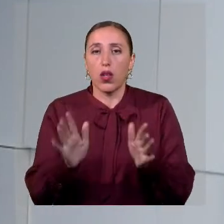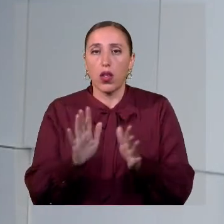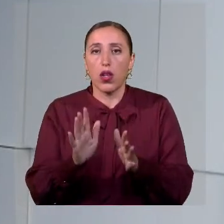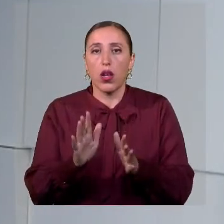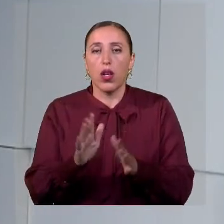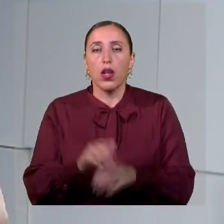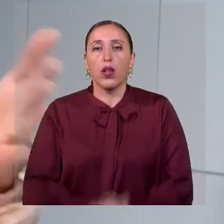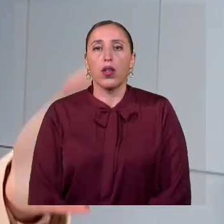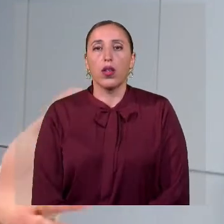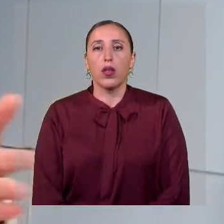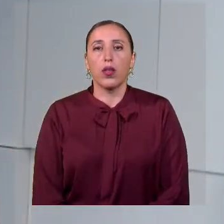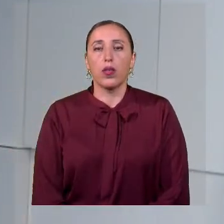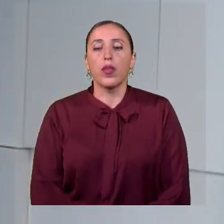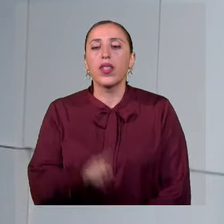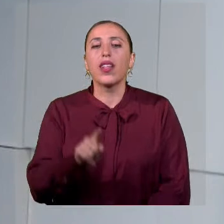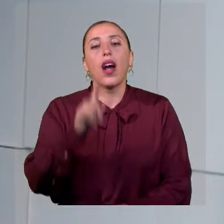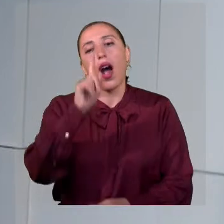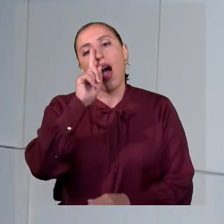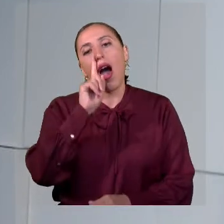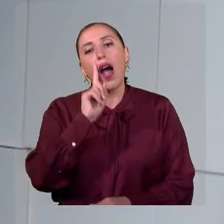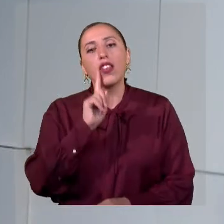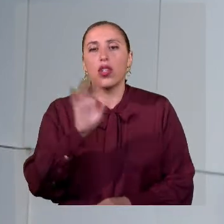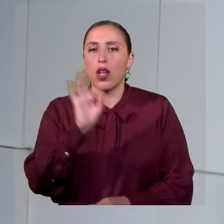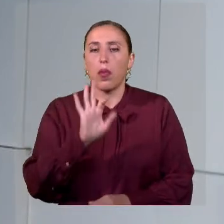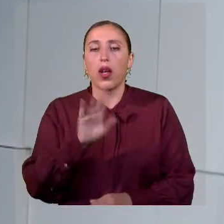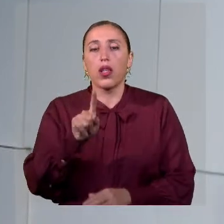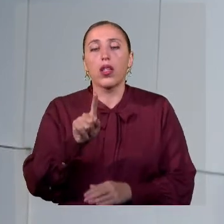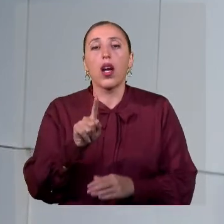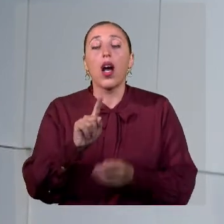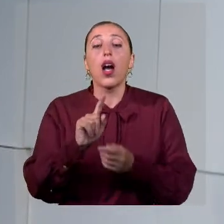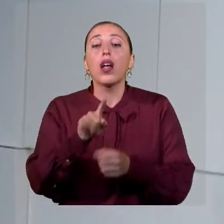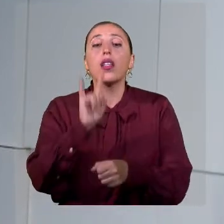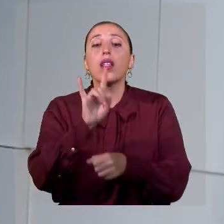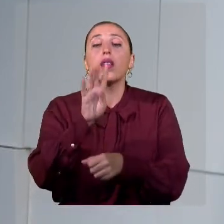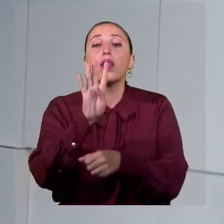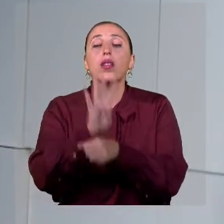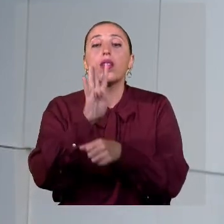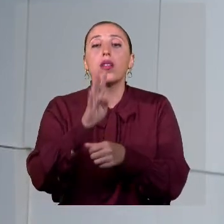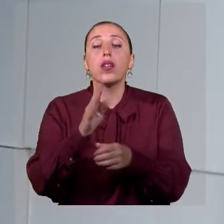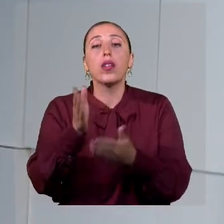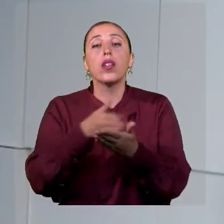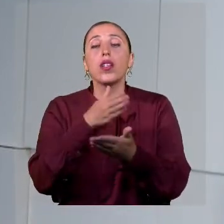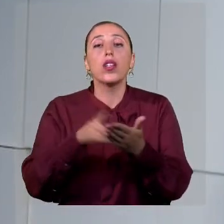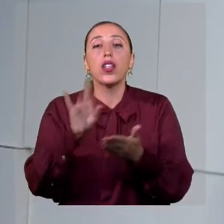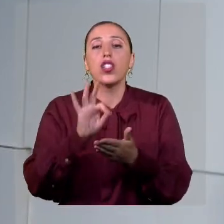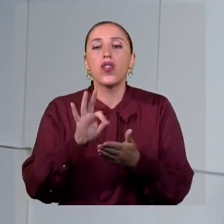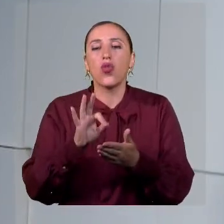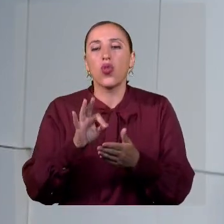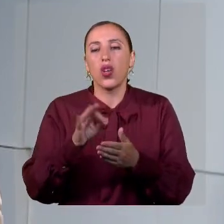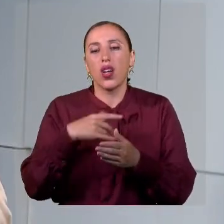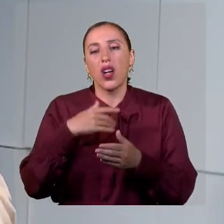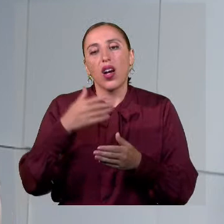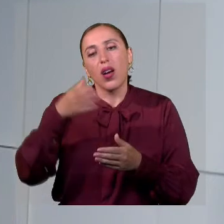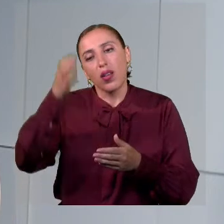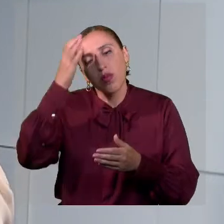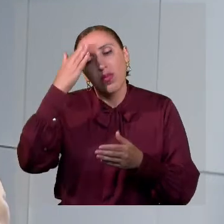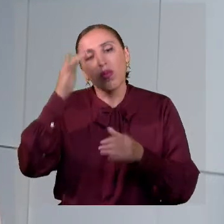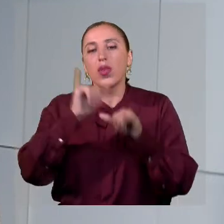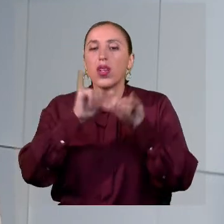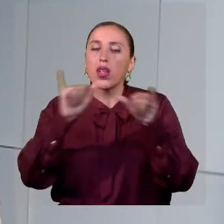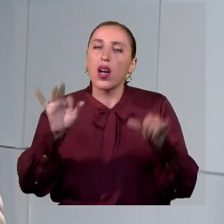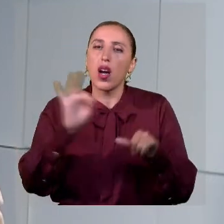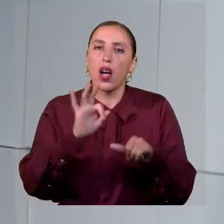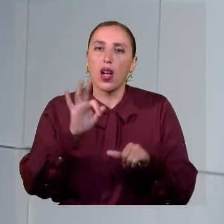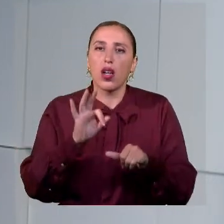բան անելու մղում չի եղել, սա եղել է զարգացման ճանապարհ։ Պետությունը իր մենք մեր պետականության ամբողջ, հա, 31